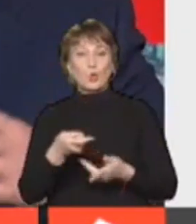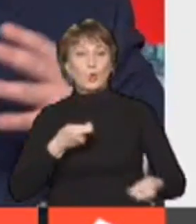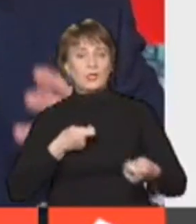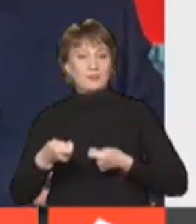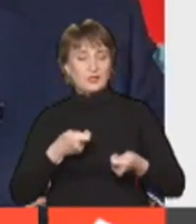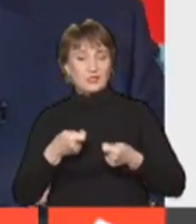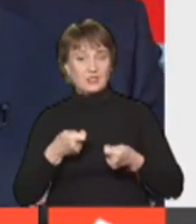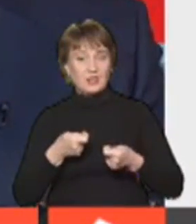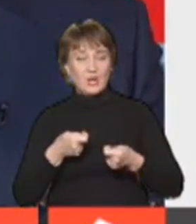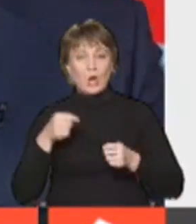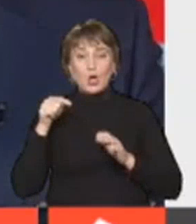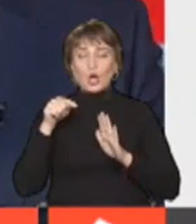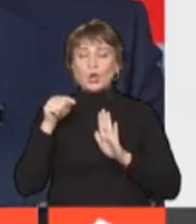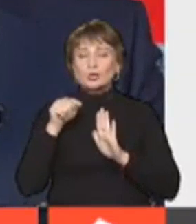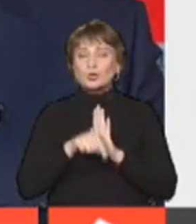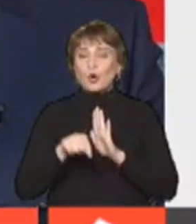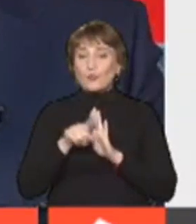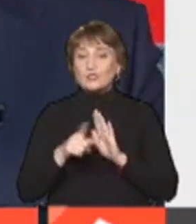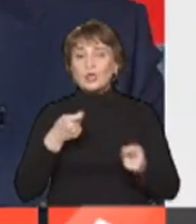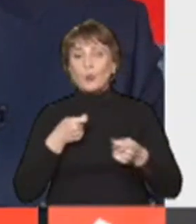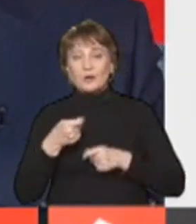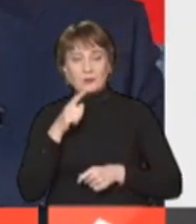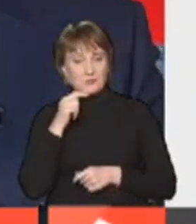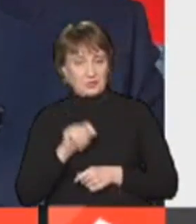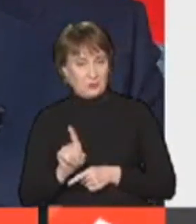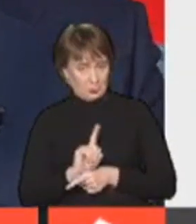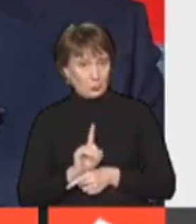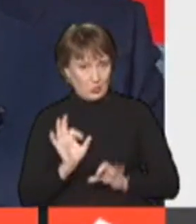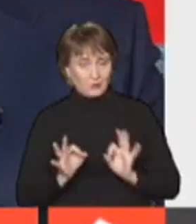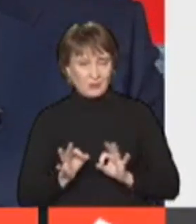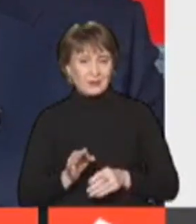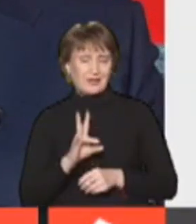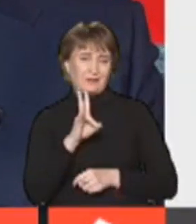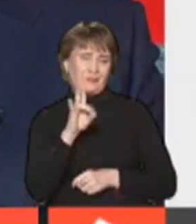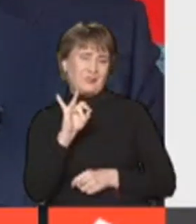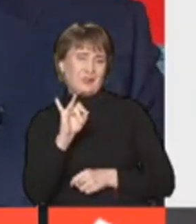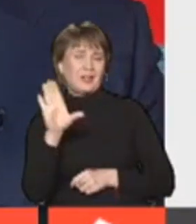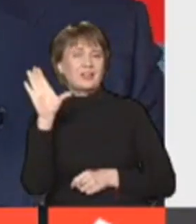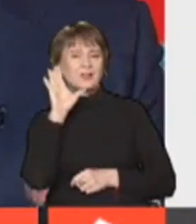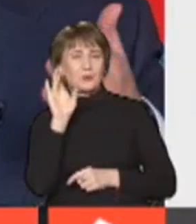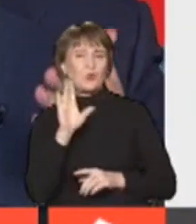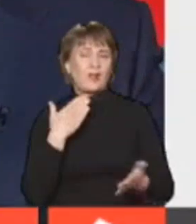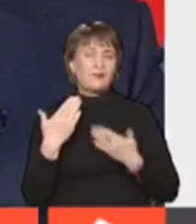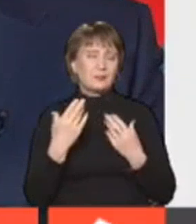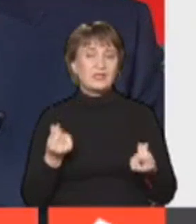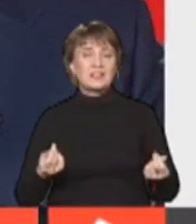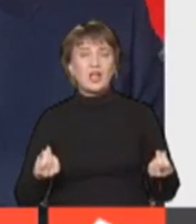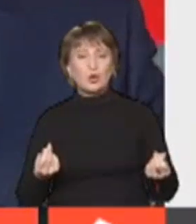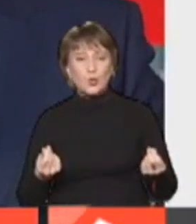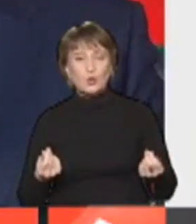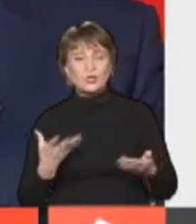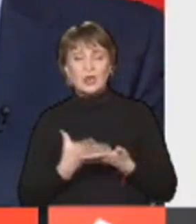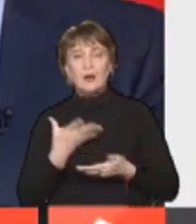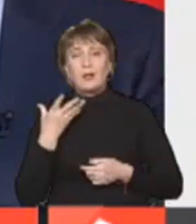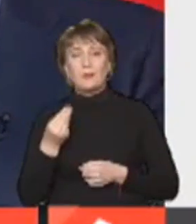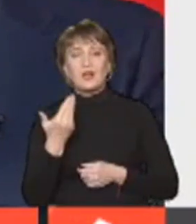зовнішнього управління України. Хайп, здається, нормальний. Ні, ну слухайте, це все вистава за гроші, абсолютно очевидно,